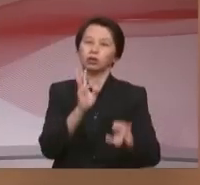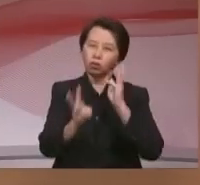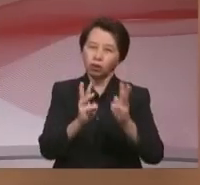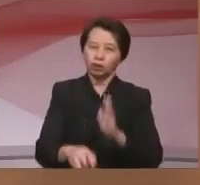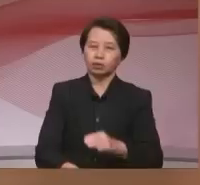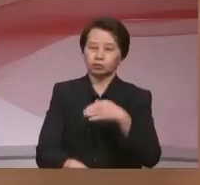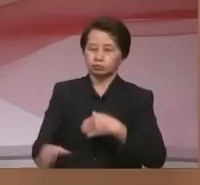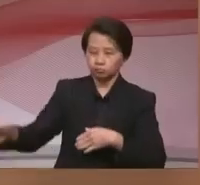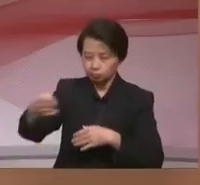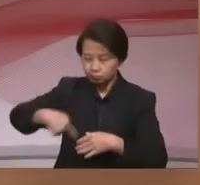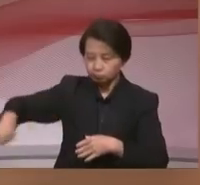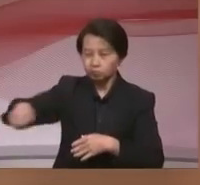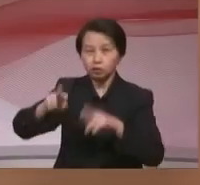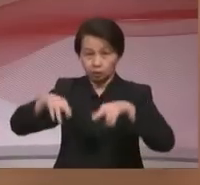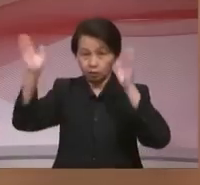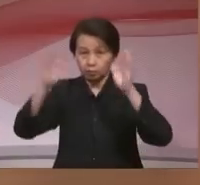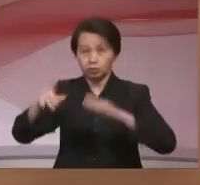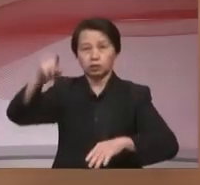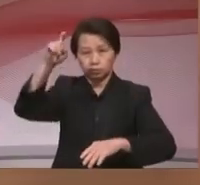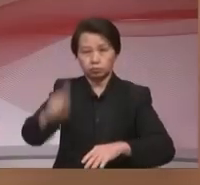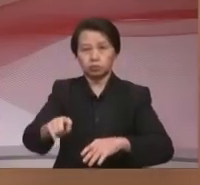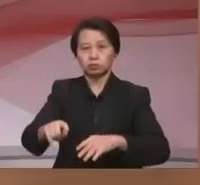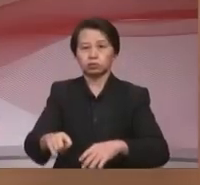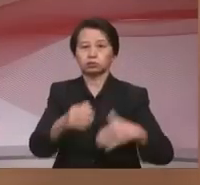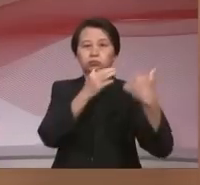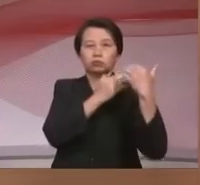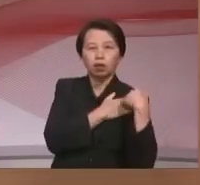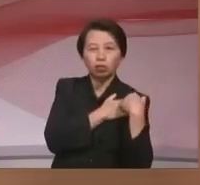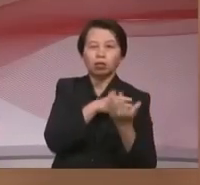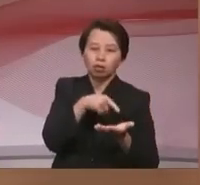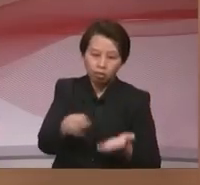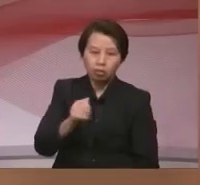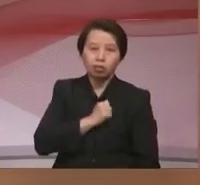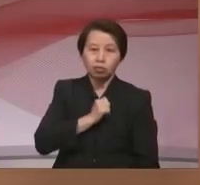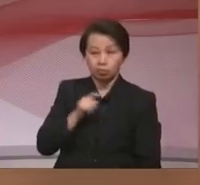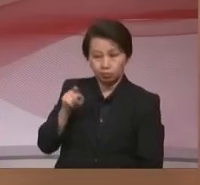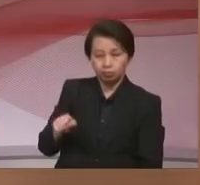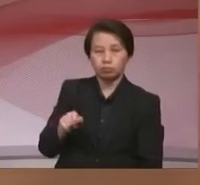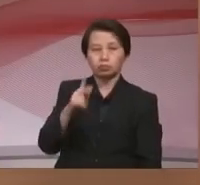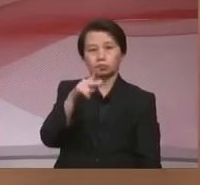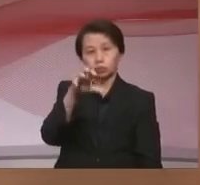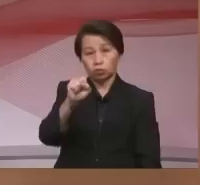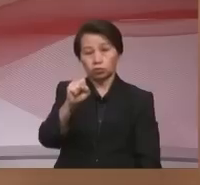walaupun mereka perlu menanggung kos